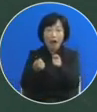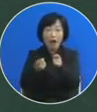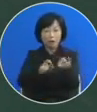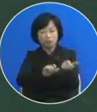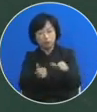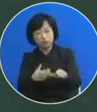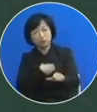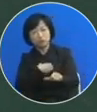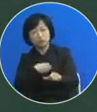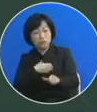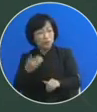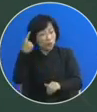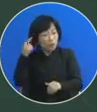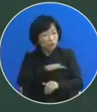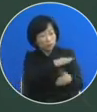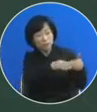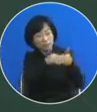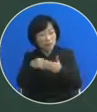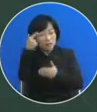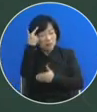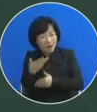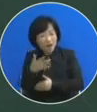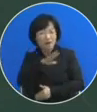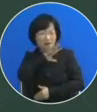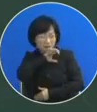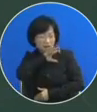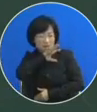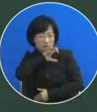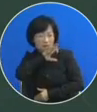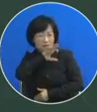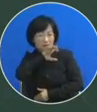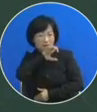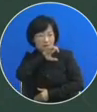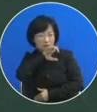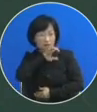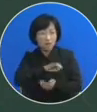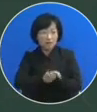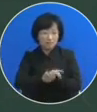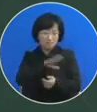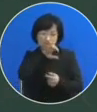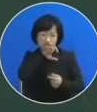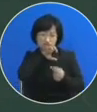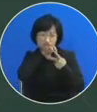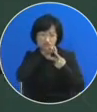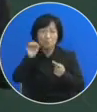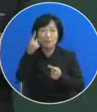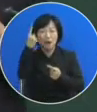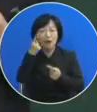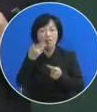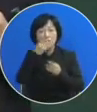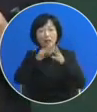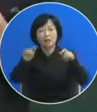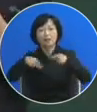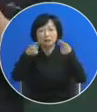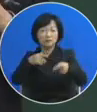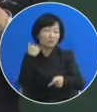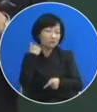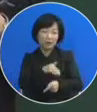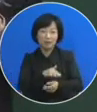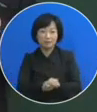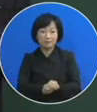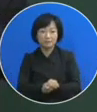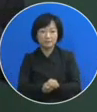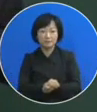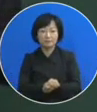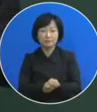왜 우리를 데리고 나왔냐? Why did you bring us out here? 그러잖아요. That's what they 우리 said. 우리 가나안 땅 못 들어간 거야. That's why they could not go into. 그렇게 Canaan. 말해서는 안 되죠. They should not be saying that.